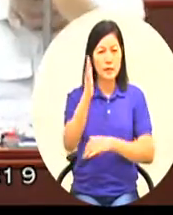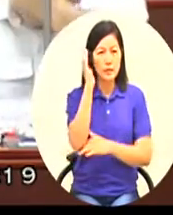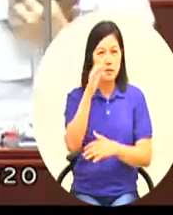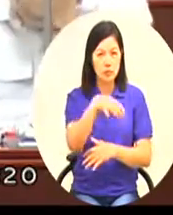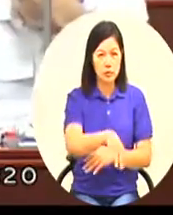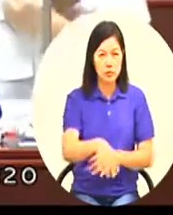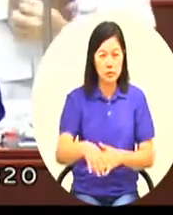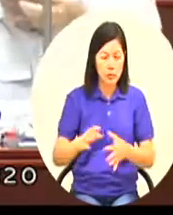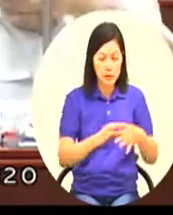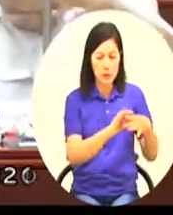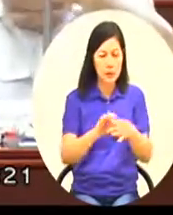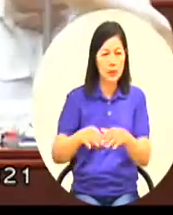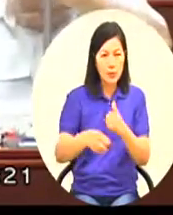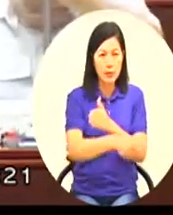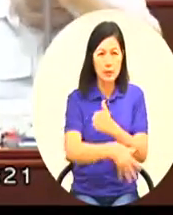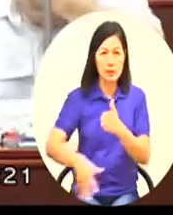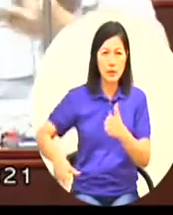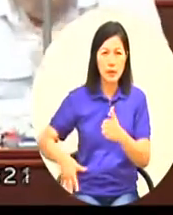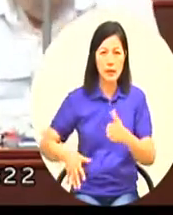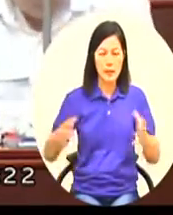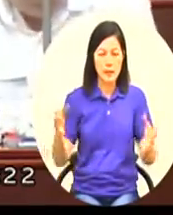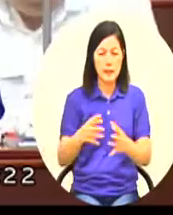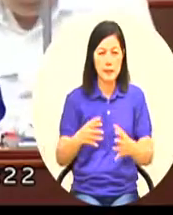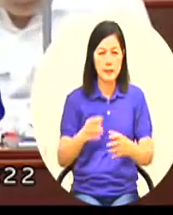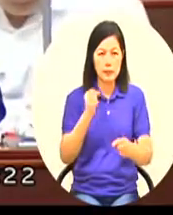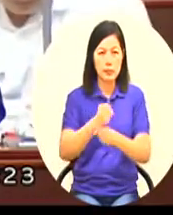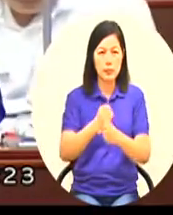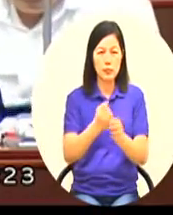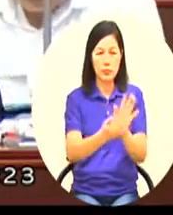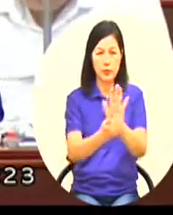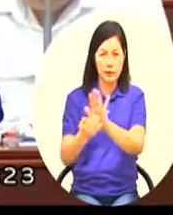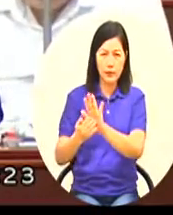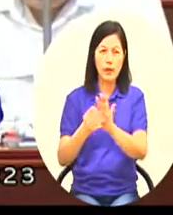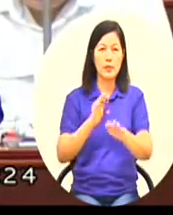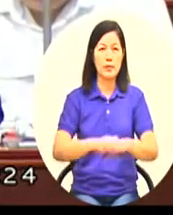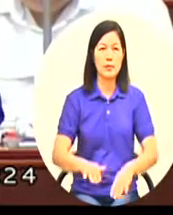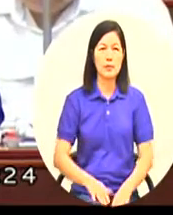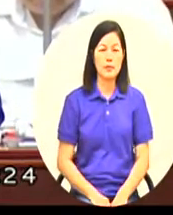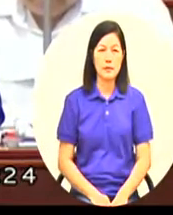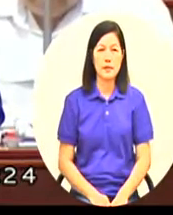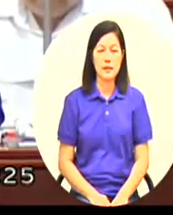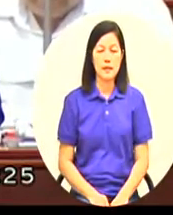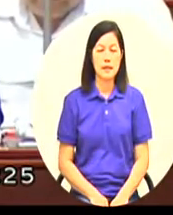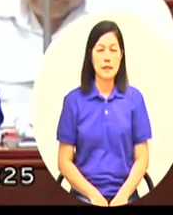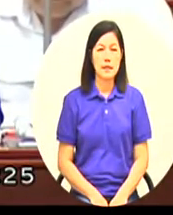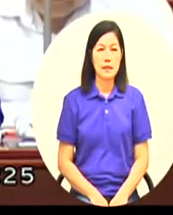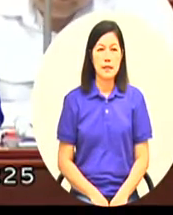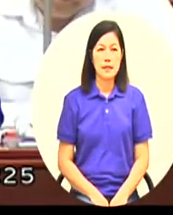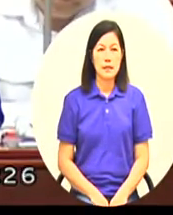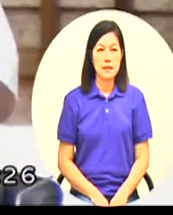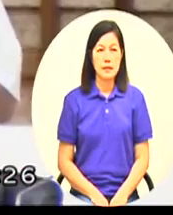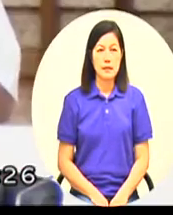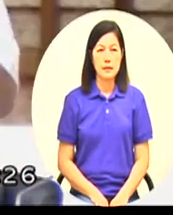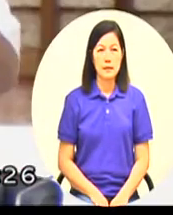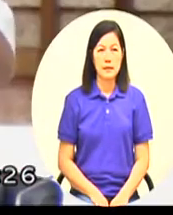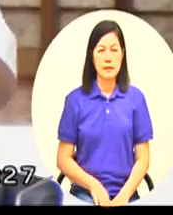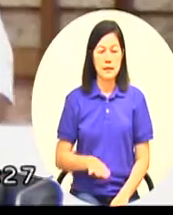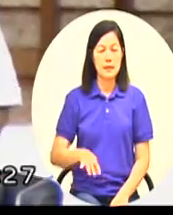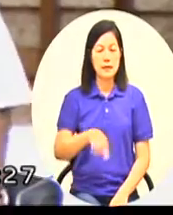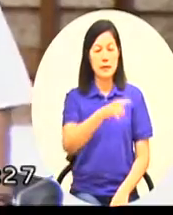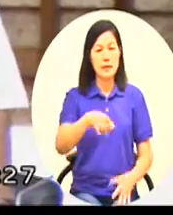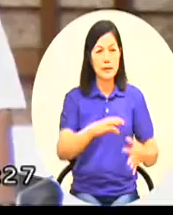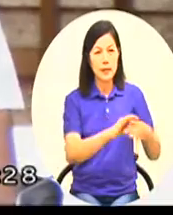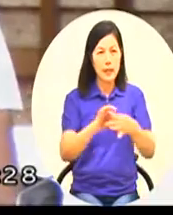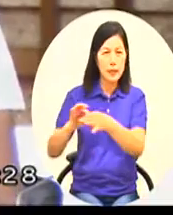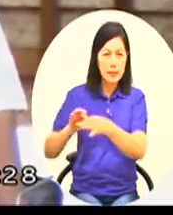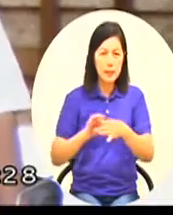位来共同来执行这个防治的部分。 很好，这个样子就是 对 大家联访。 对， 那另外